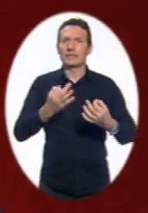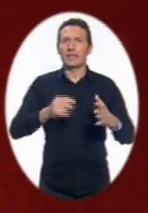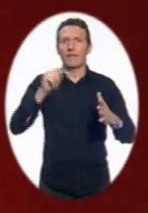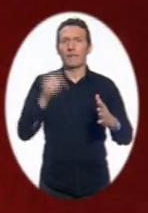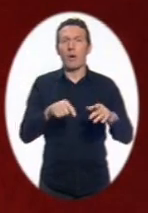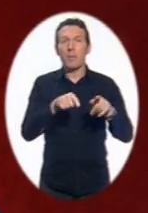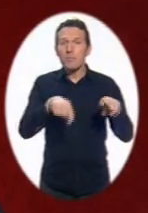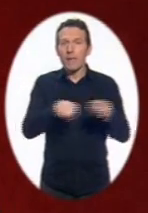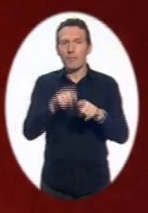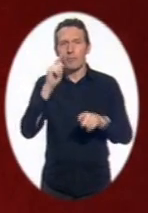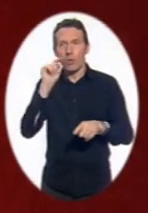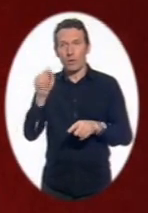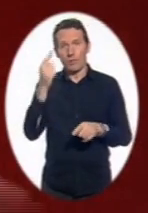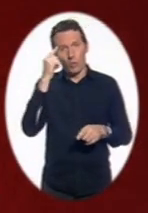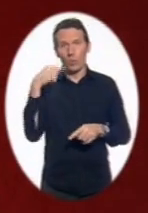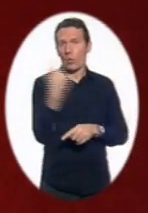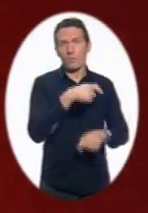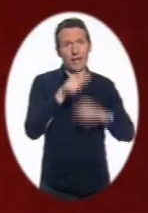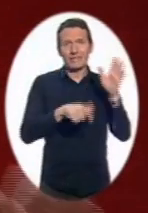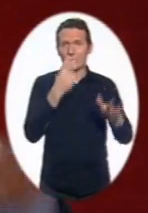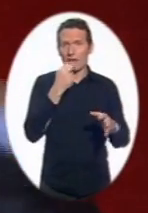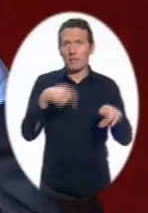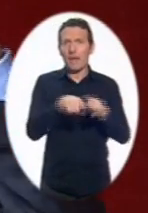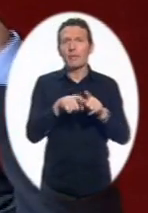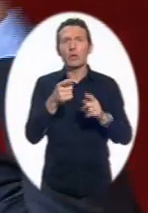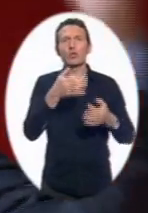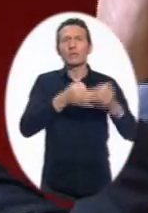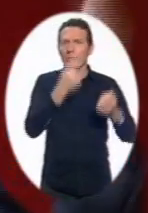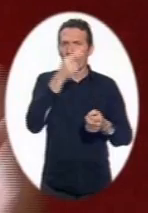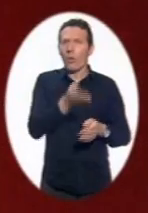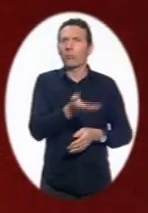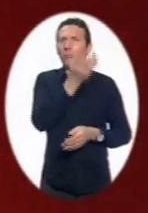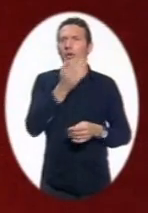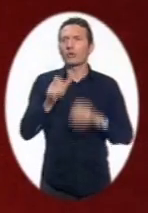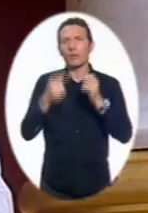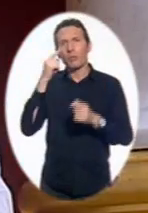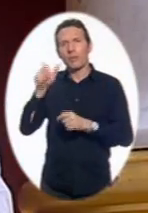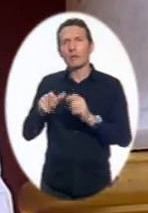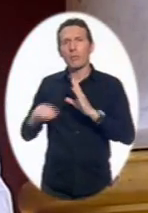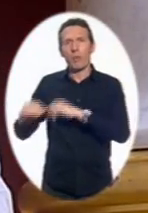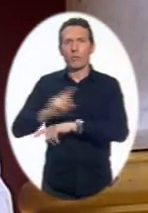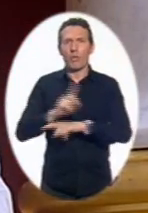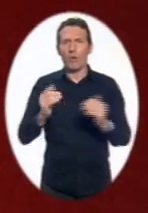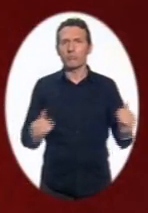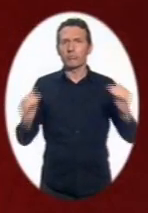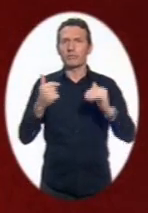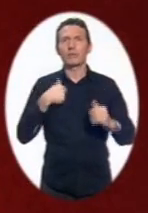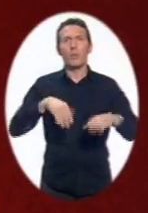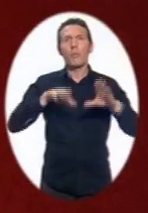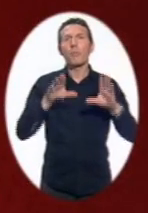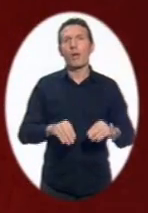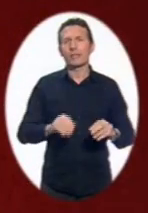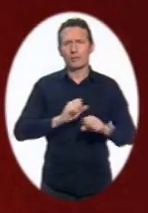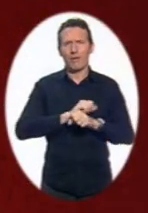être la même pour lui comme pour tout le monde comme pour tous les citoyens il y a pas une justice pour les élites et une justice pour le peuple notre position est